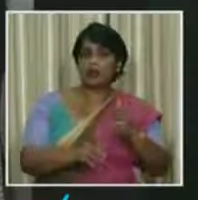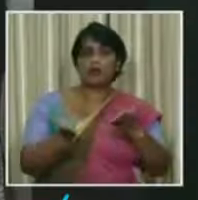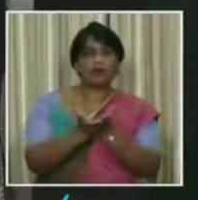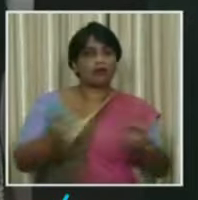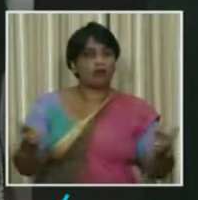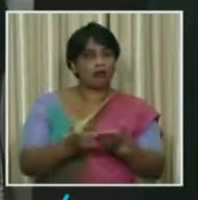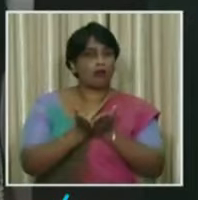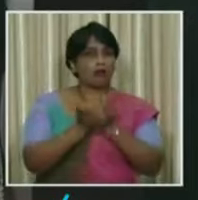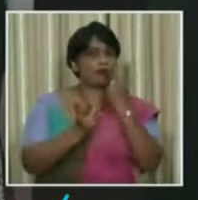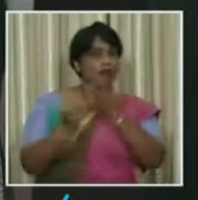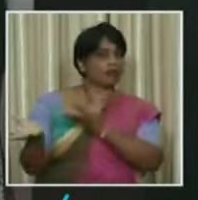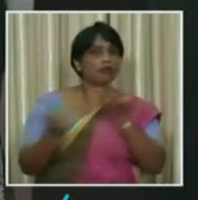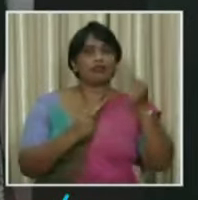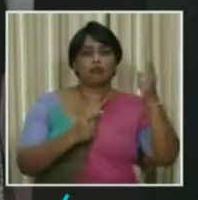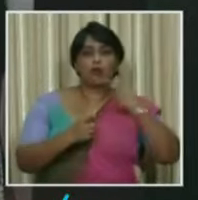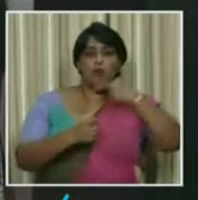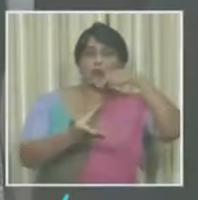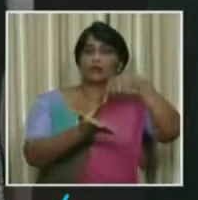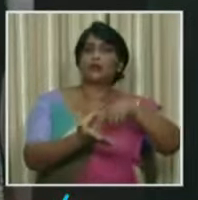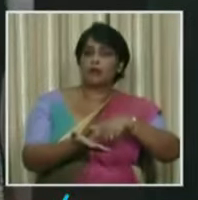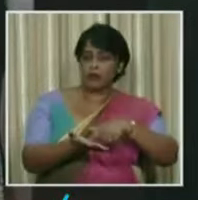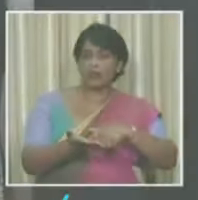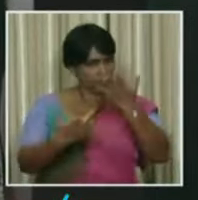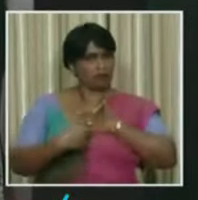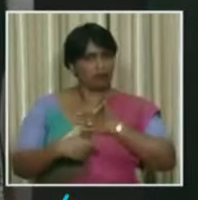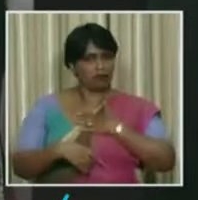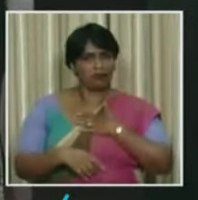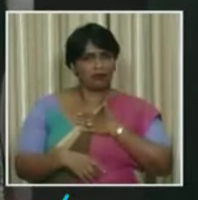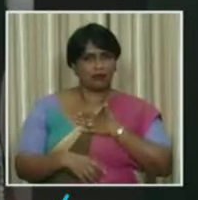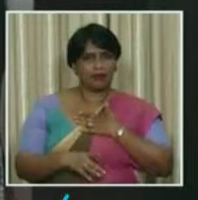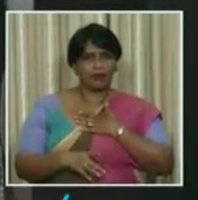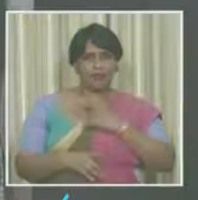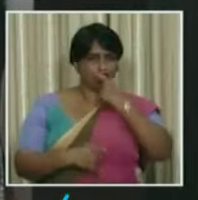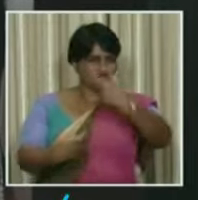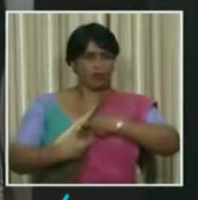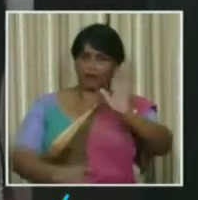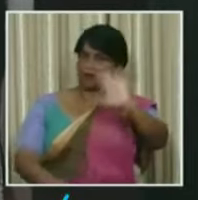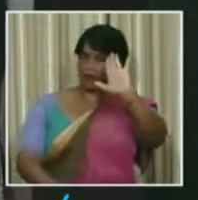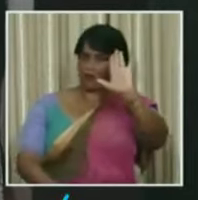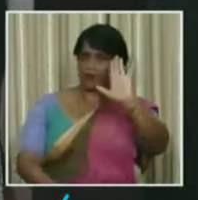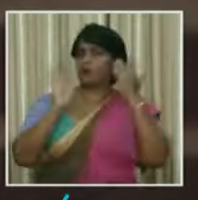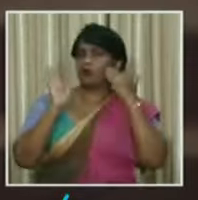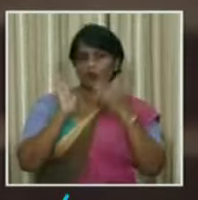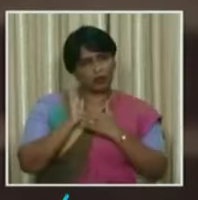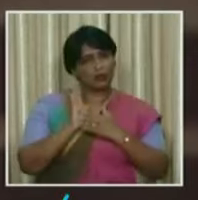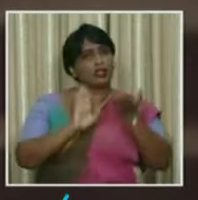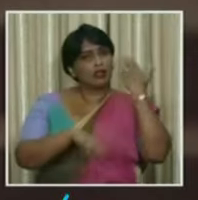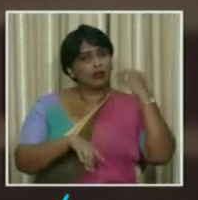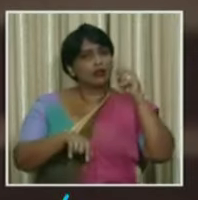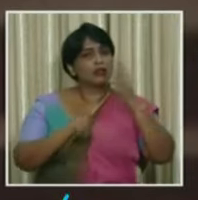වරායේ නැවුම් එකක් කරගෙන මූල නැගිට භාවිතා කරාම කොහොමද පාටි දාන එහෙම මගේ කට වහන්න බෑ කරුණාකර ඒකට උත්තර දෙන්න